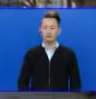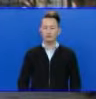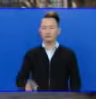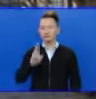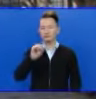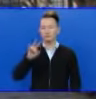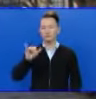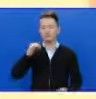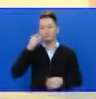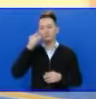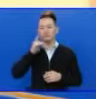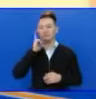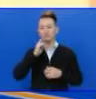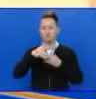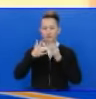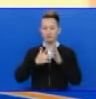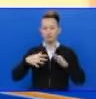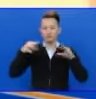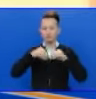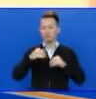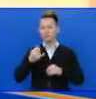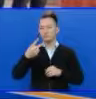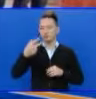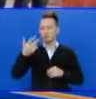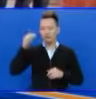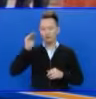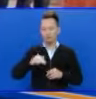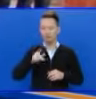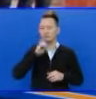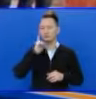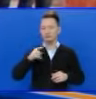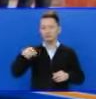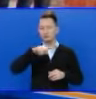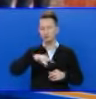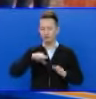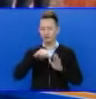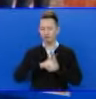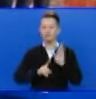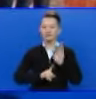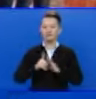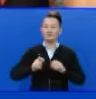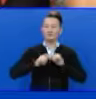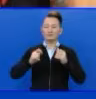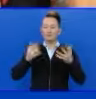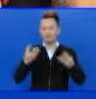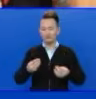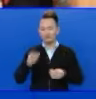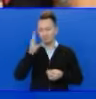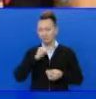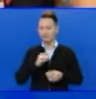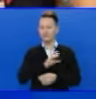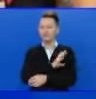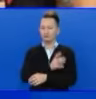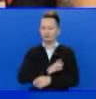Кентау жастардың қаласы. Олардың қатары бүгінде 23 мыңнан асады. Жас толқынды жарқын істерге бастауға нағыз уақыт. Қуатты күші